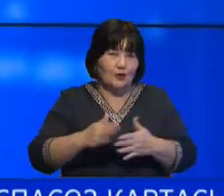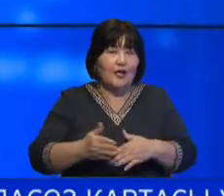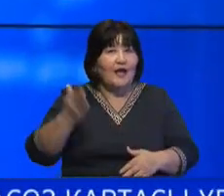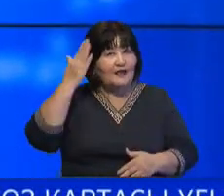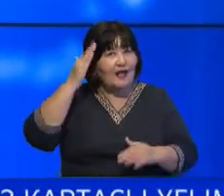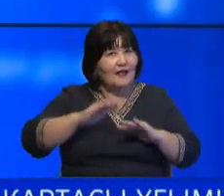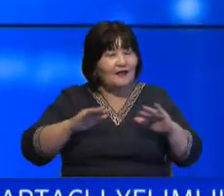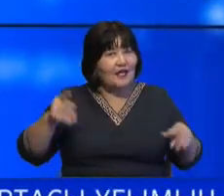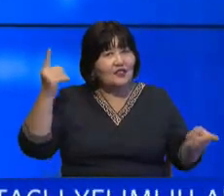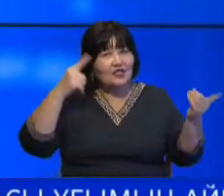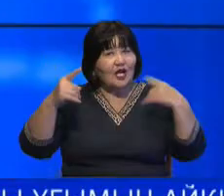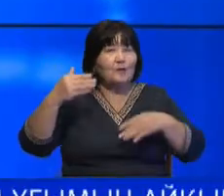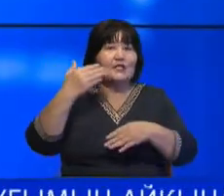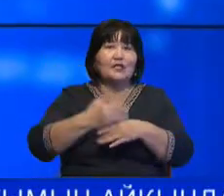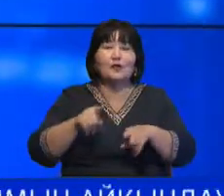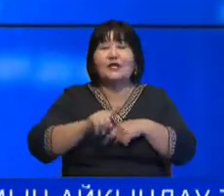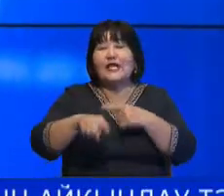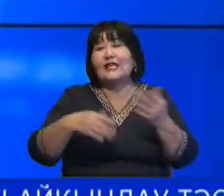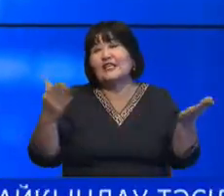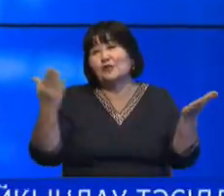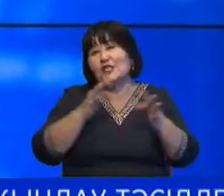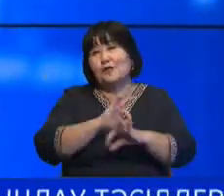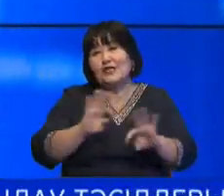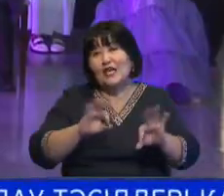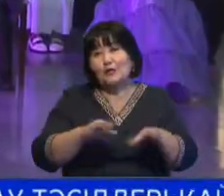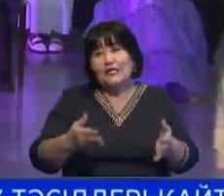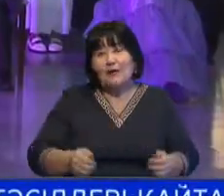Талантты шәкірттердің шығармашылық кеші туралы келесі бейнематериалымызда.